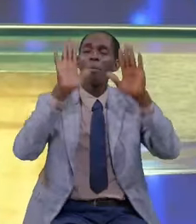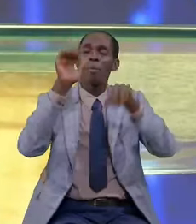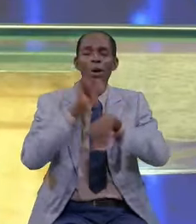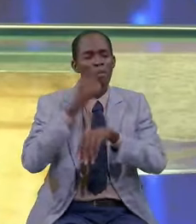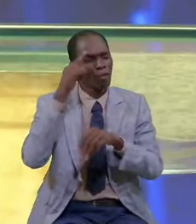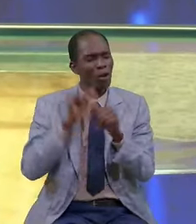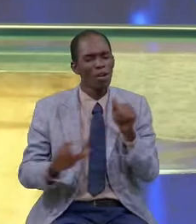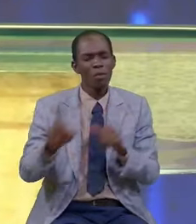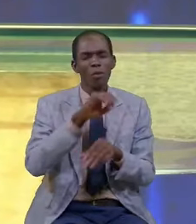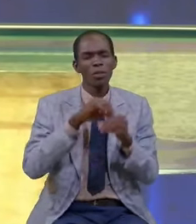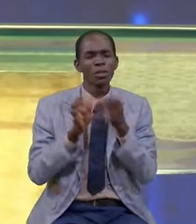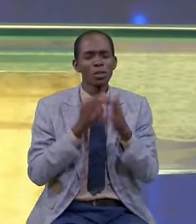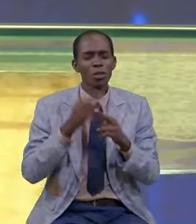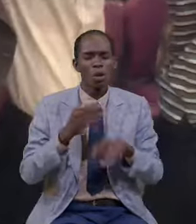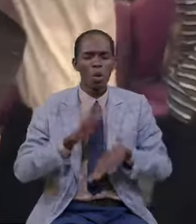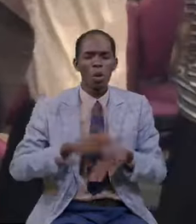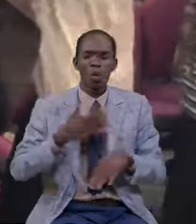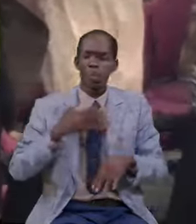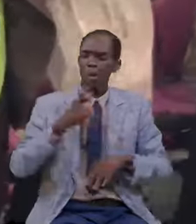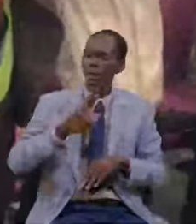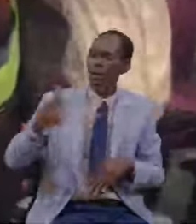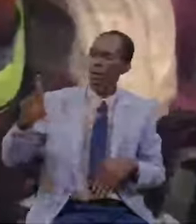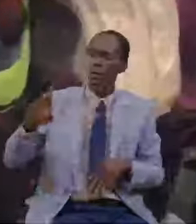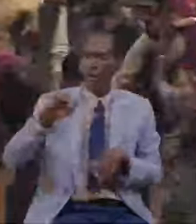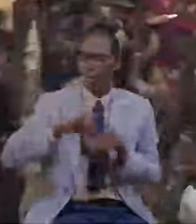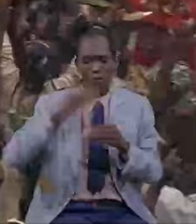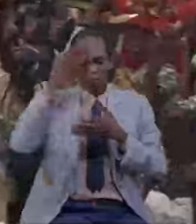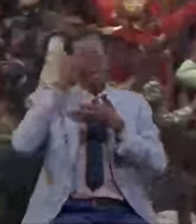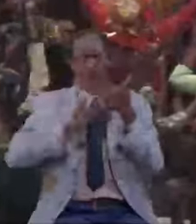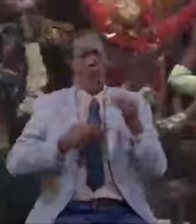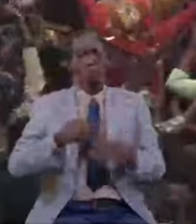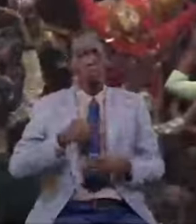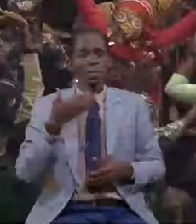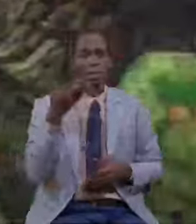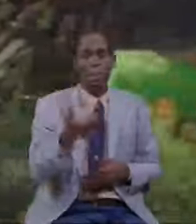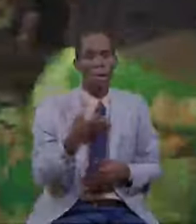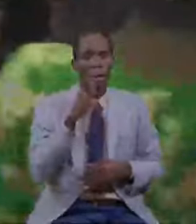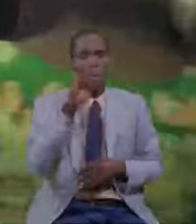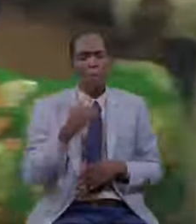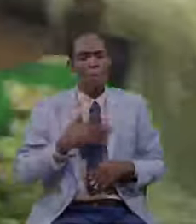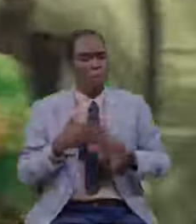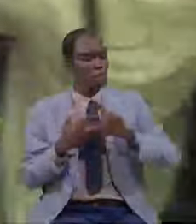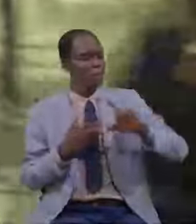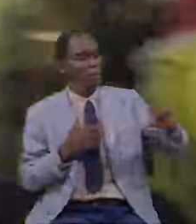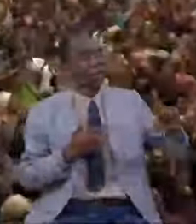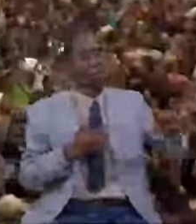monde. À ma gauche, à ma droite, devant moi, derrière moi,